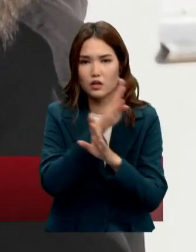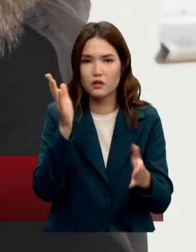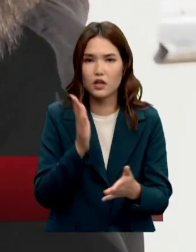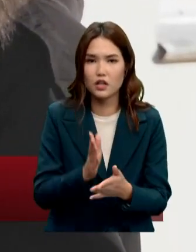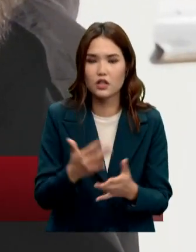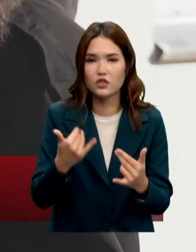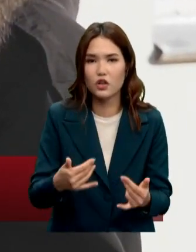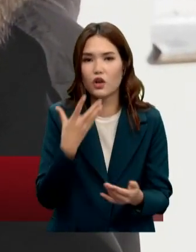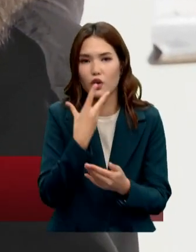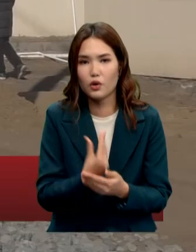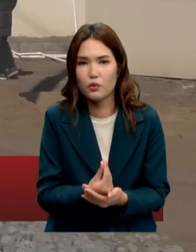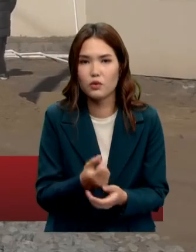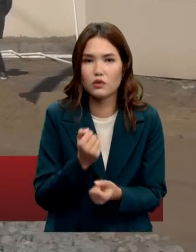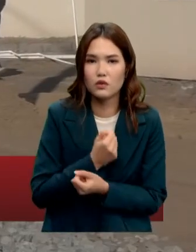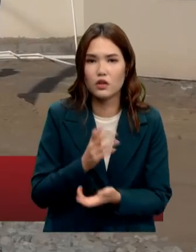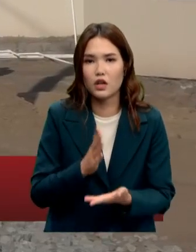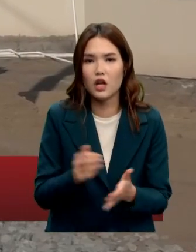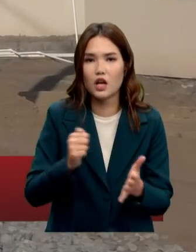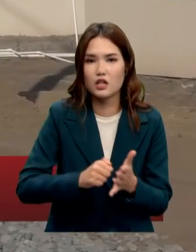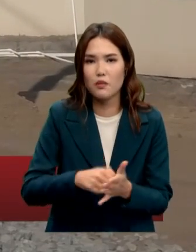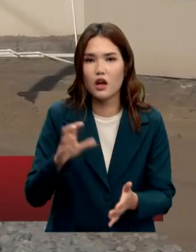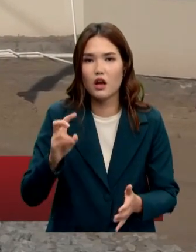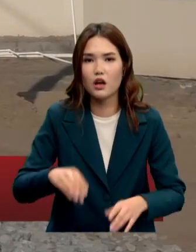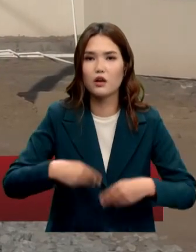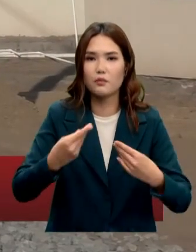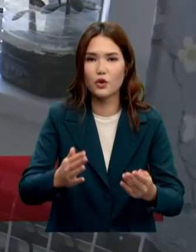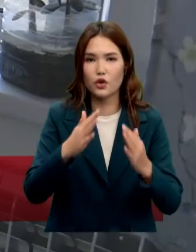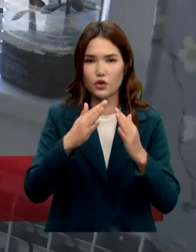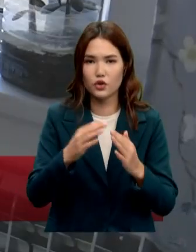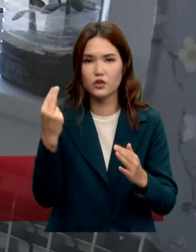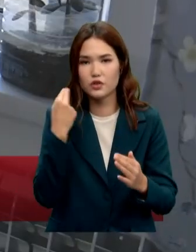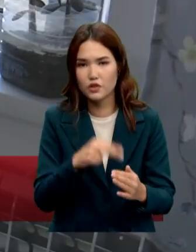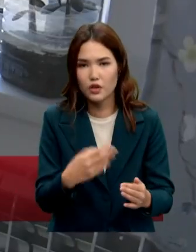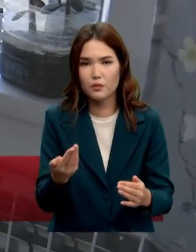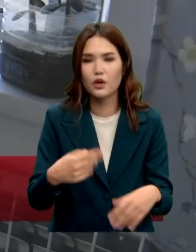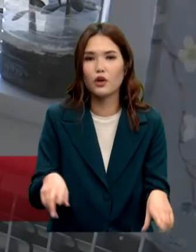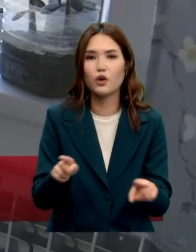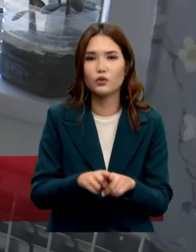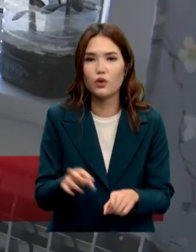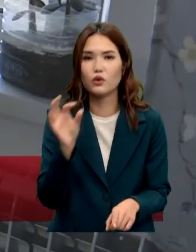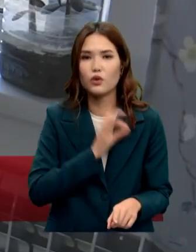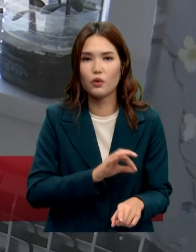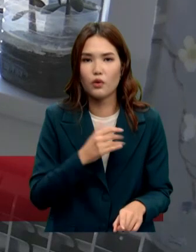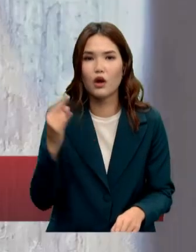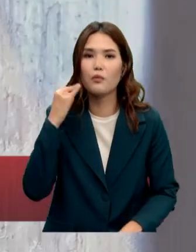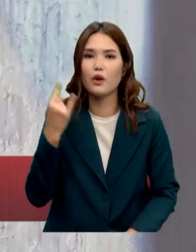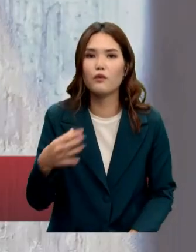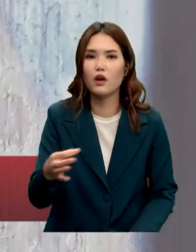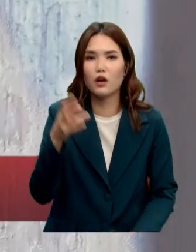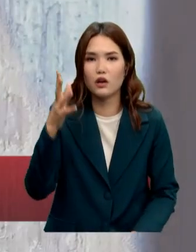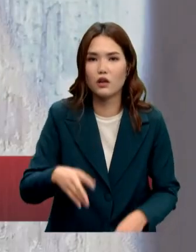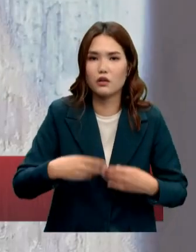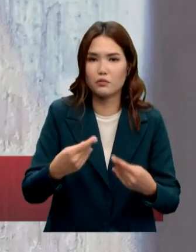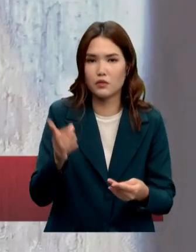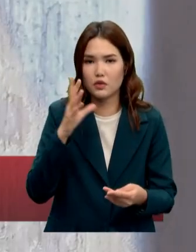Енді өзектері өкінішке толы. Өйткені әкімдіктің берген үйі сапасыз. Гүлнәр Нұрғалиева 10 жыл бойы Павлодар қаласында пәтер кезегінде